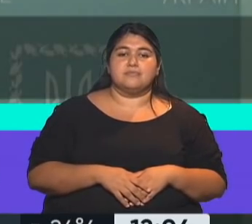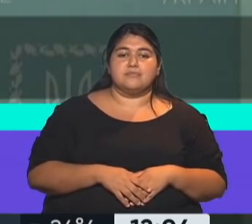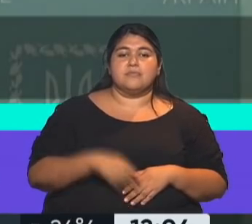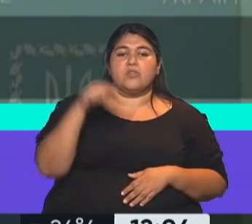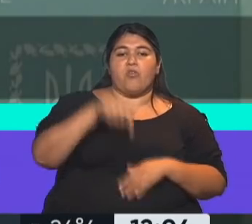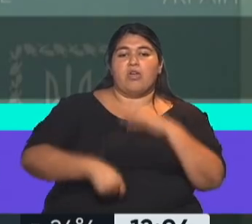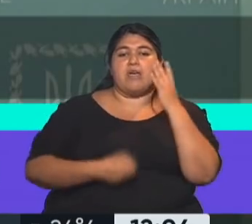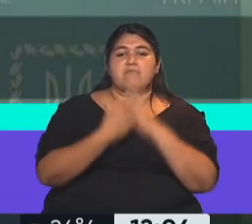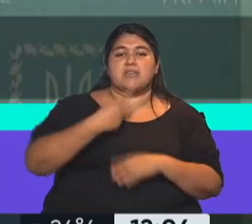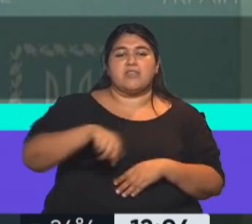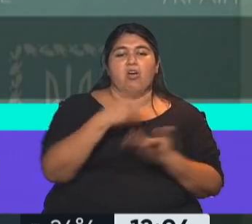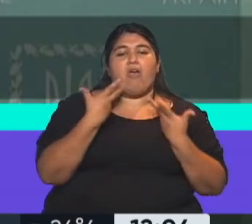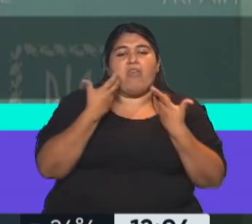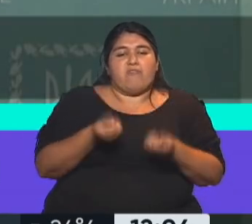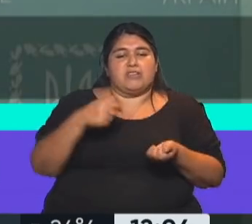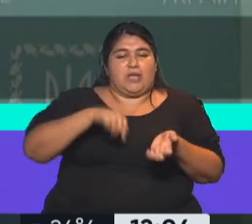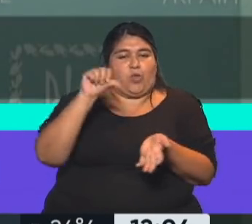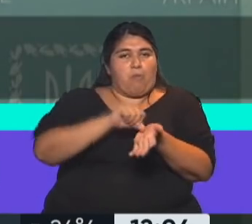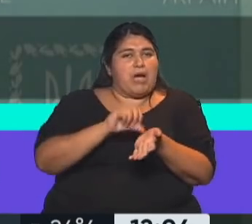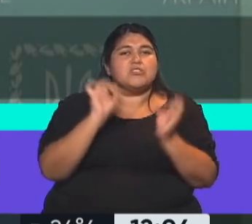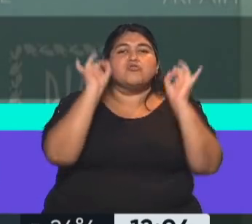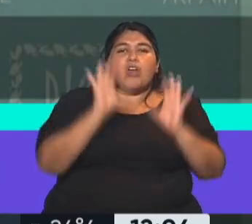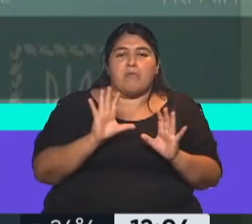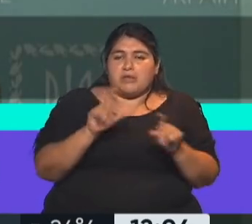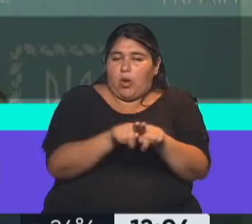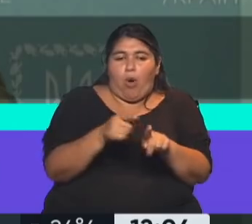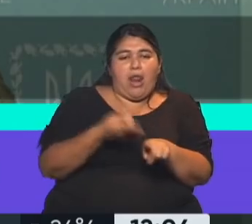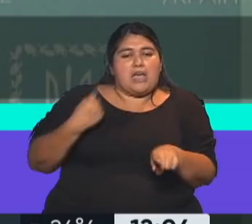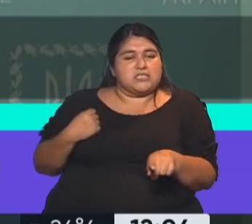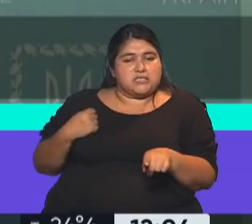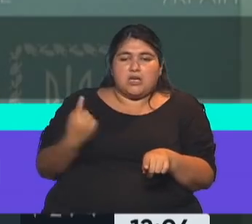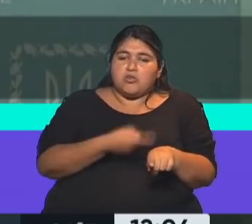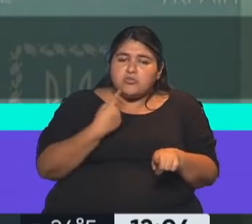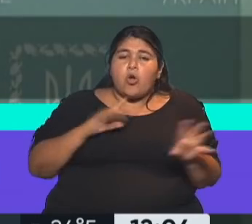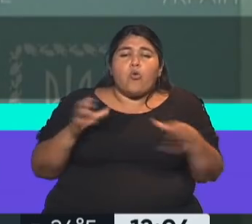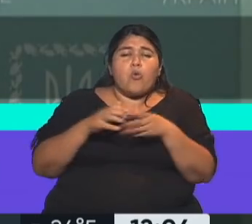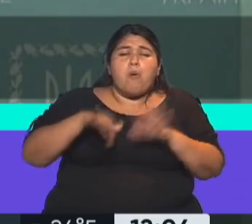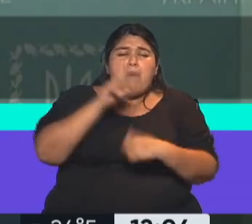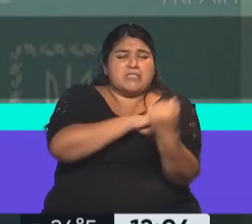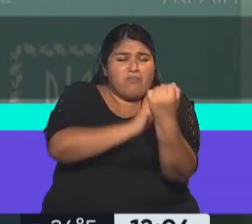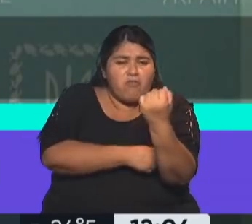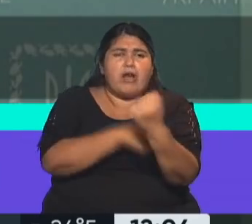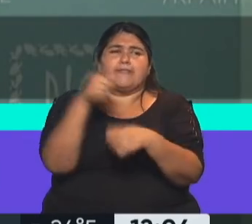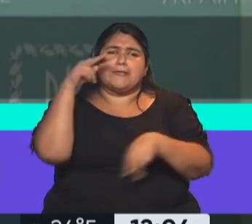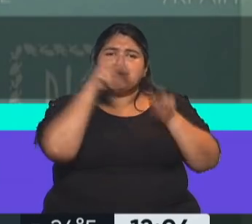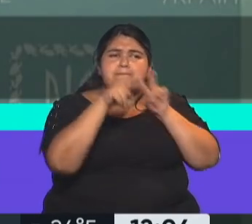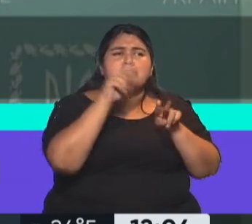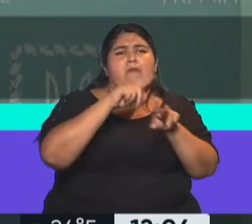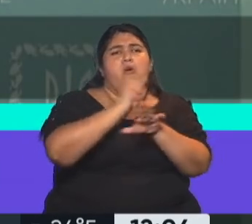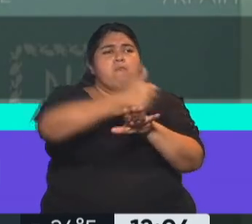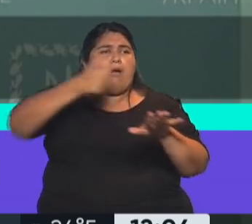Цим ранком ми захищаємо нашу державу наодинці. Як і вчора, найпотужніші сили світу спостерігають